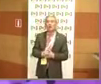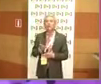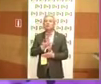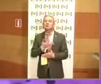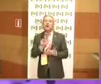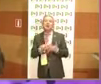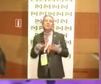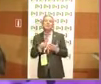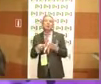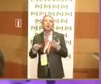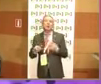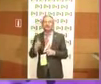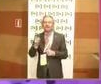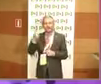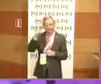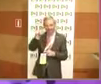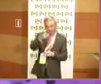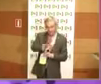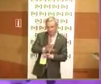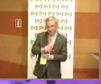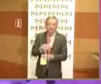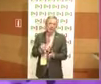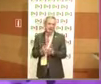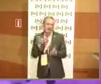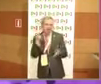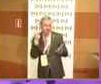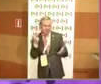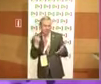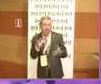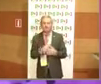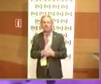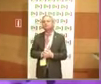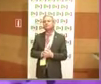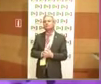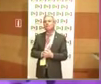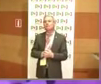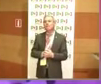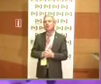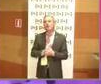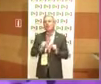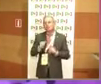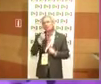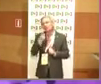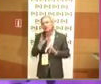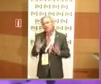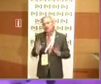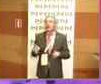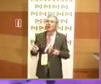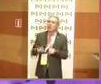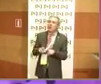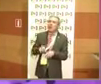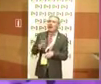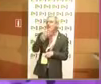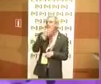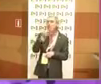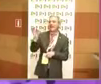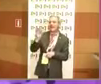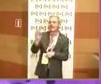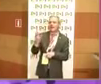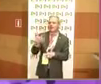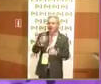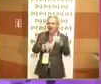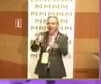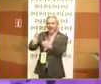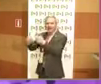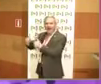la prova più difficile, più importante, ma fatemi dire anche la più bella, che non è la gara tra di noi